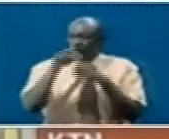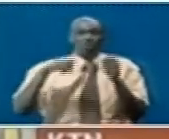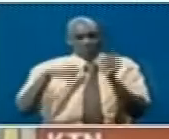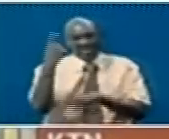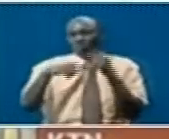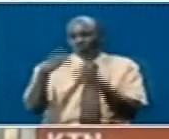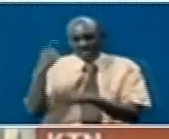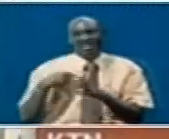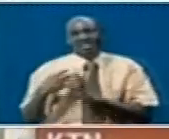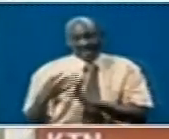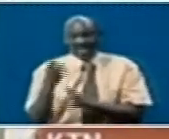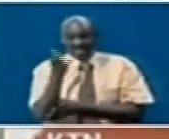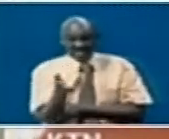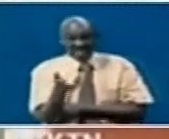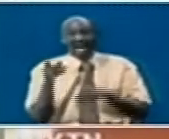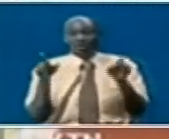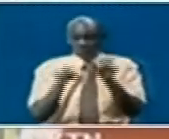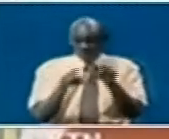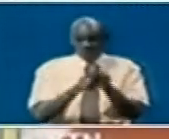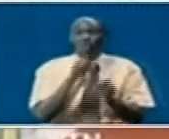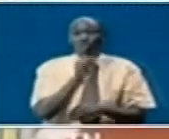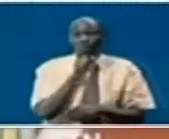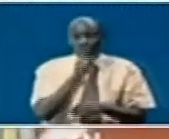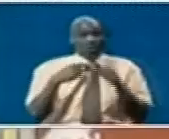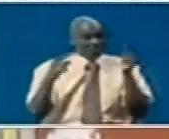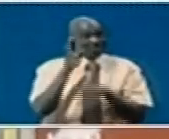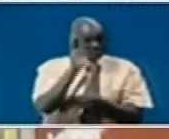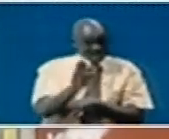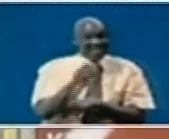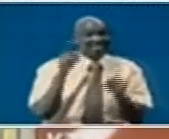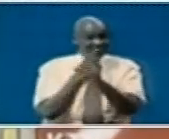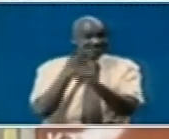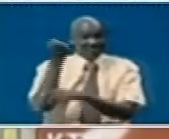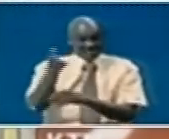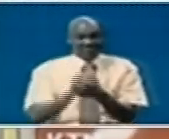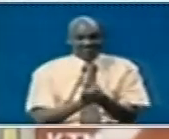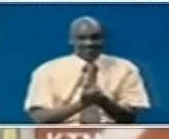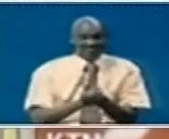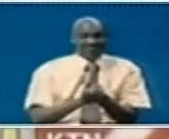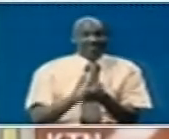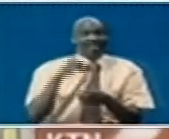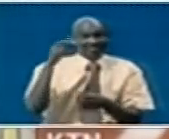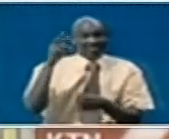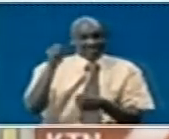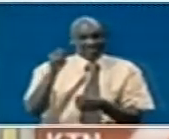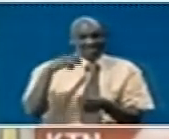katika mchezo wa raga, hiyo ikiwa pia ni onyo kwa wapinzani wao kwenye mechi zijazo. Victor